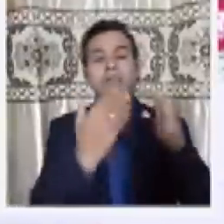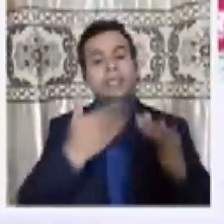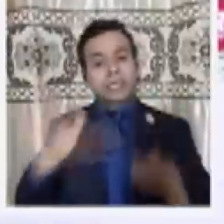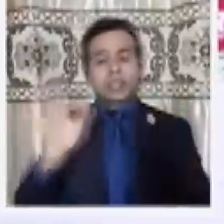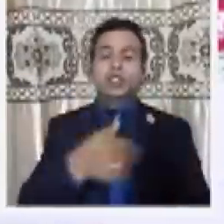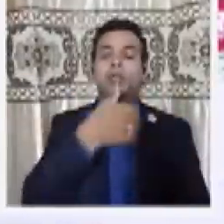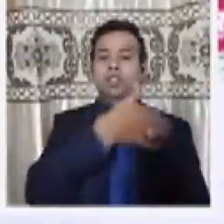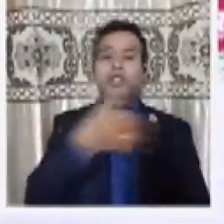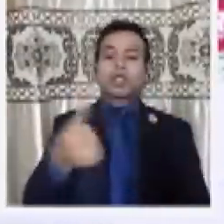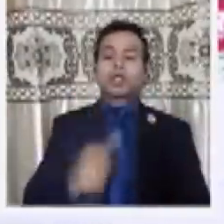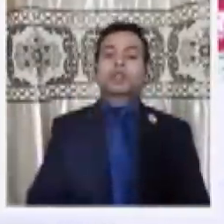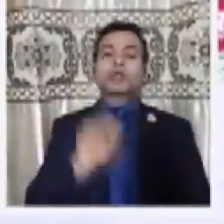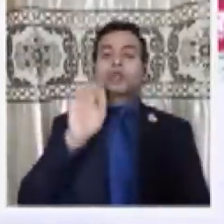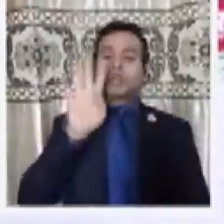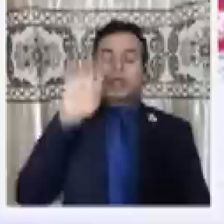ছাড়প্রাপ্ত রোগীর সংখ্যা